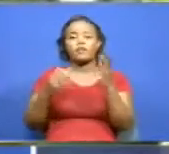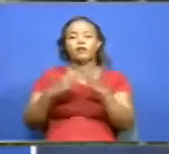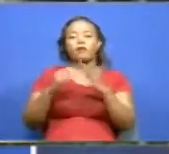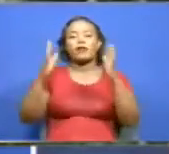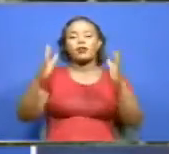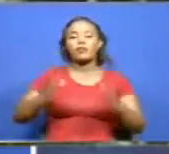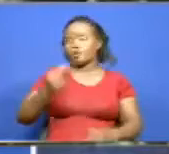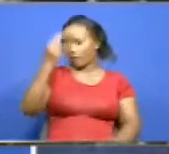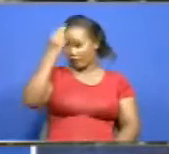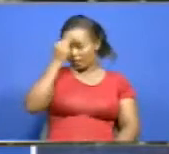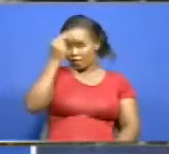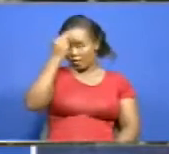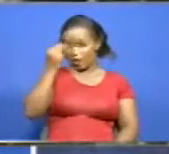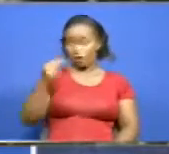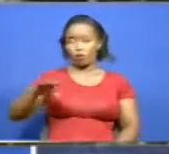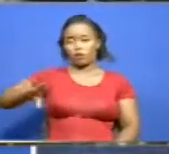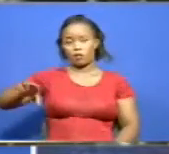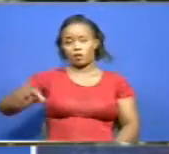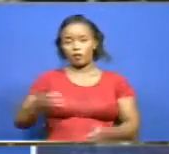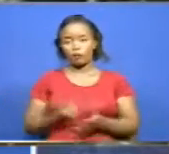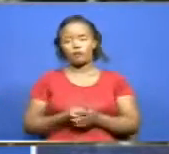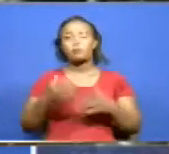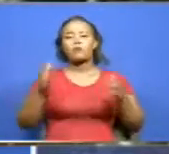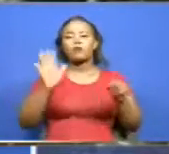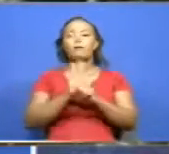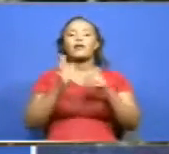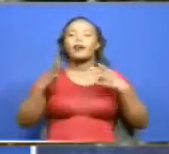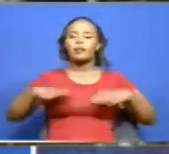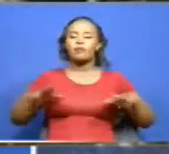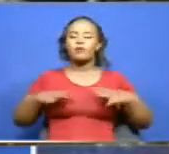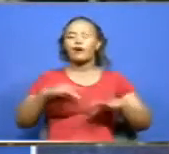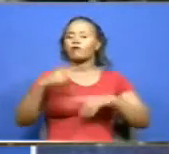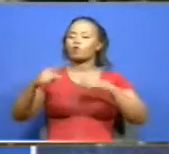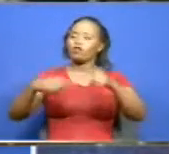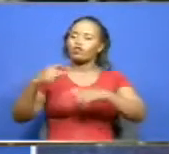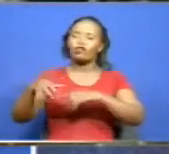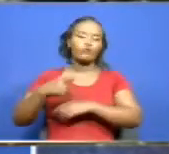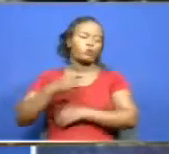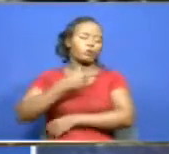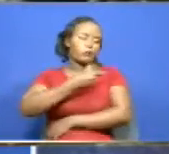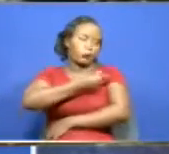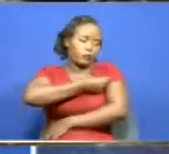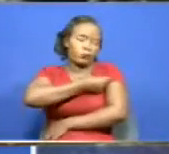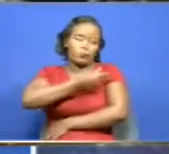la Narok. Na watu tayari wamedungwa, na kila moja